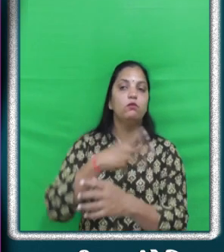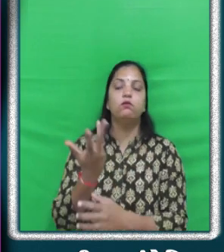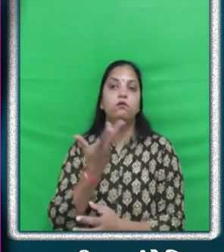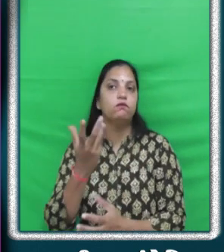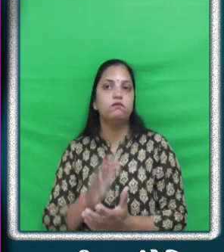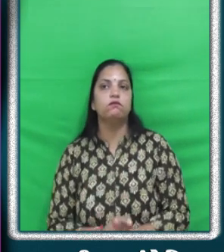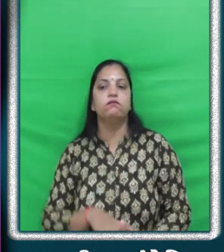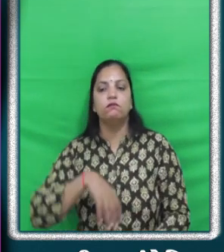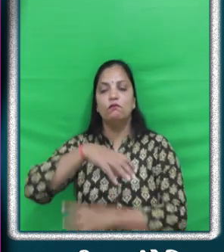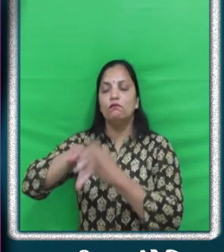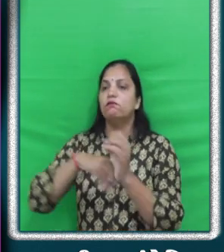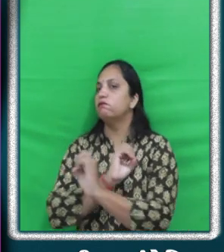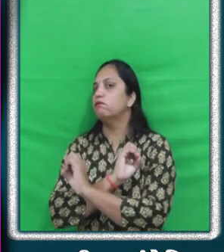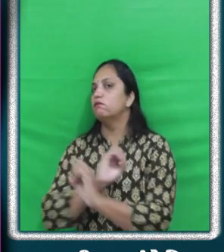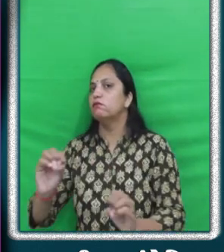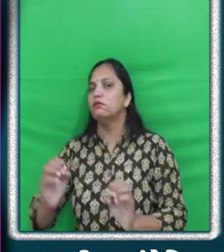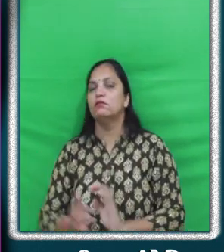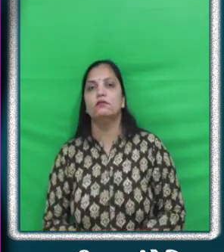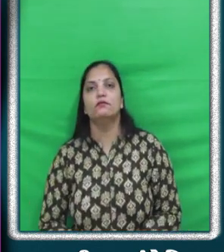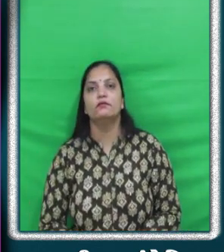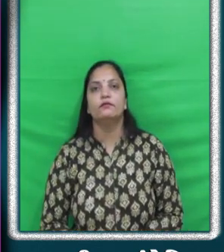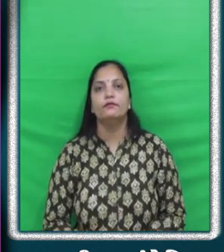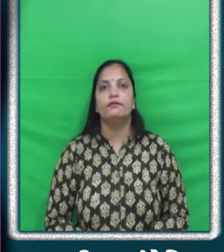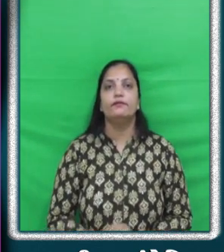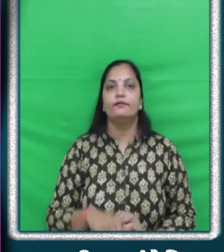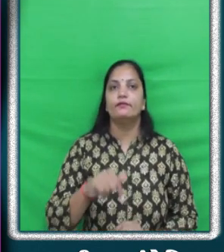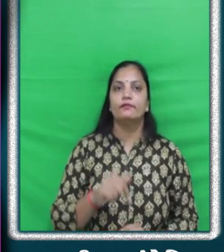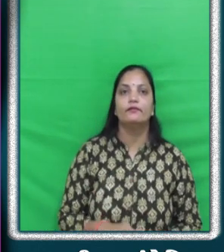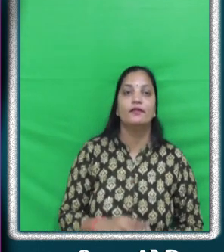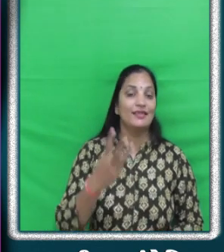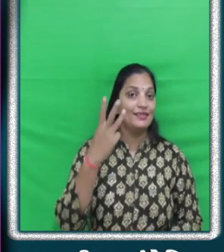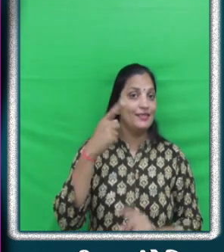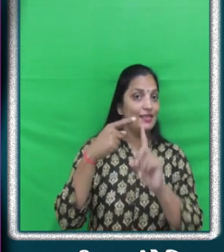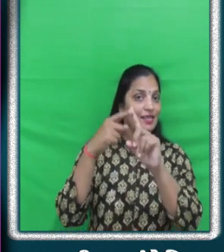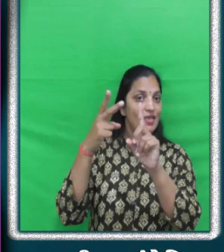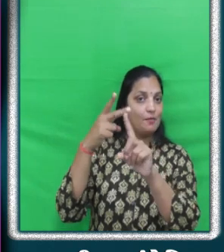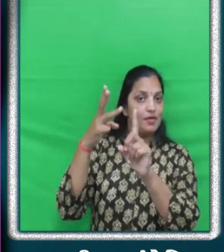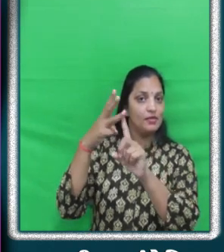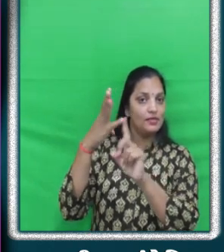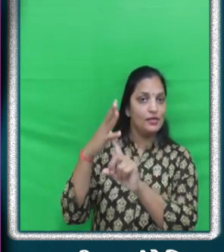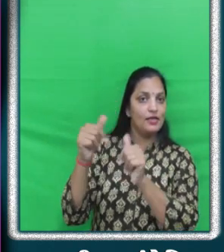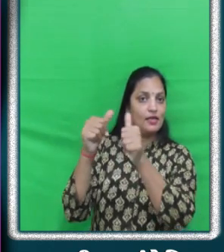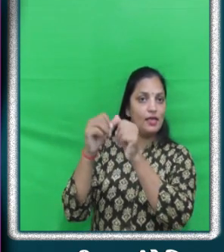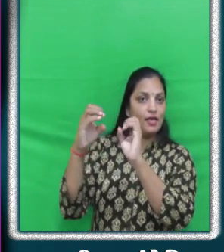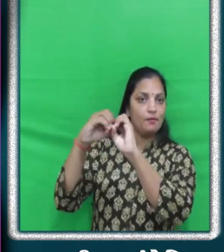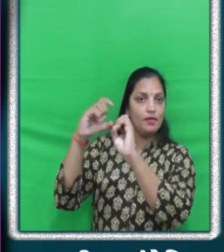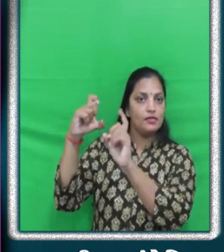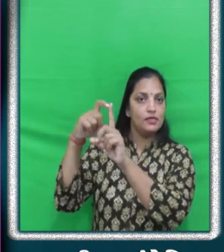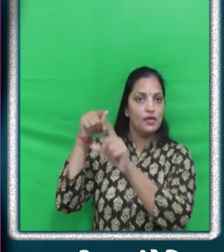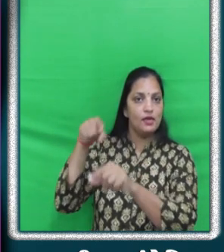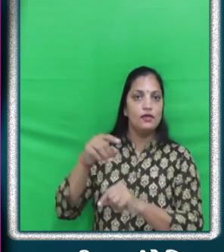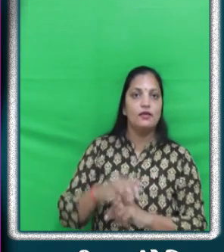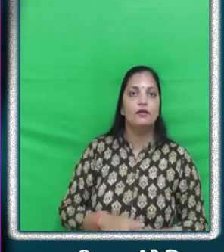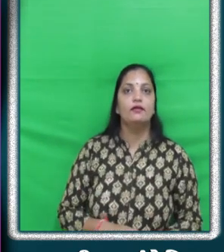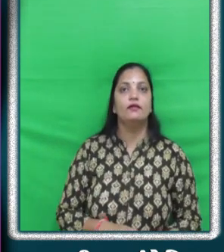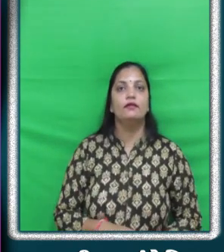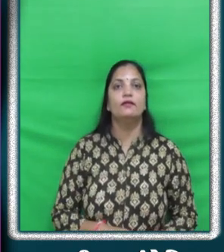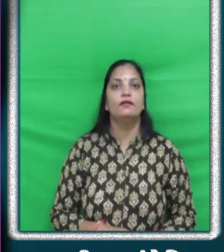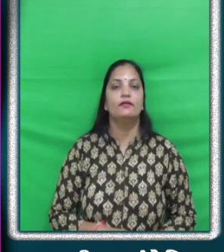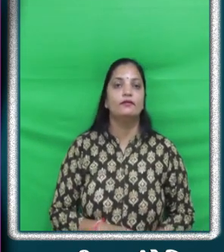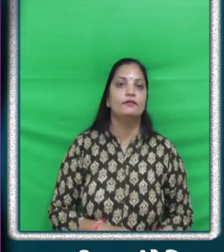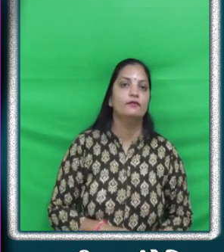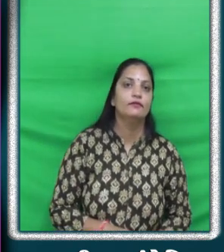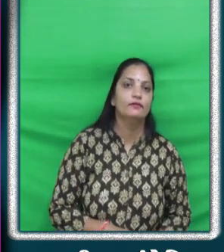છે ને શેમાં મિક્સ નથી થતું. તમારા માટે ચાર ઓપ્શન એ બી સી ડી. મત્સ્ય અને